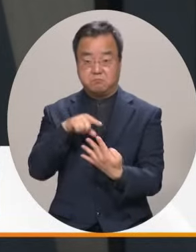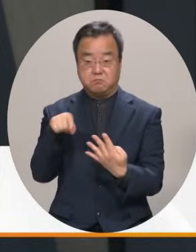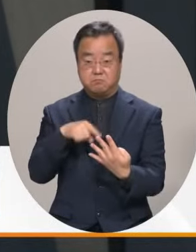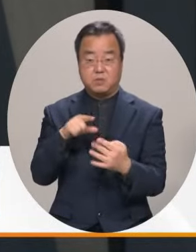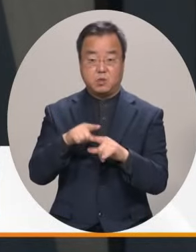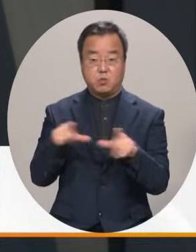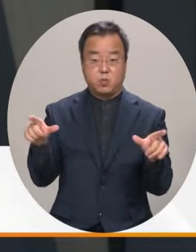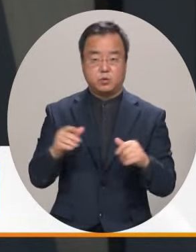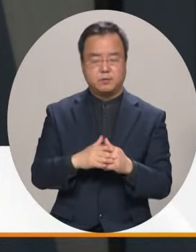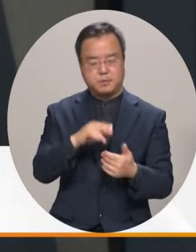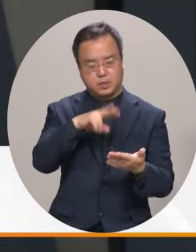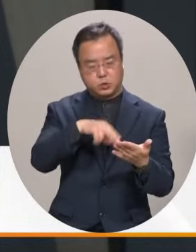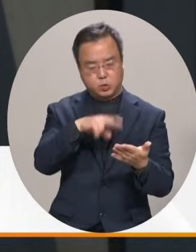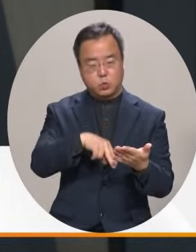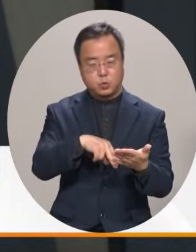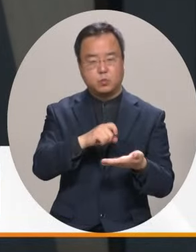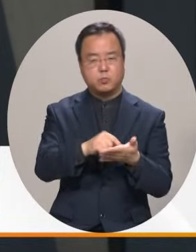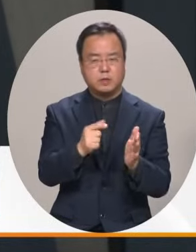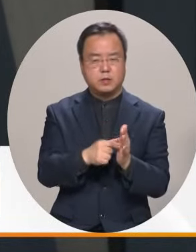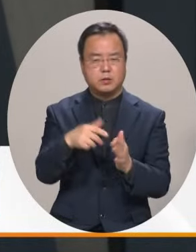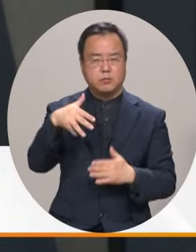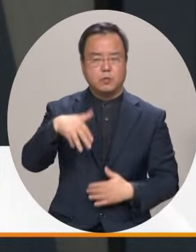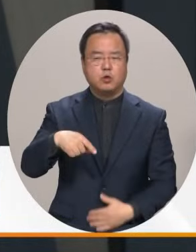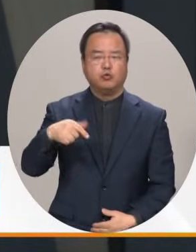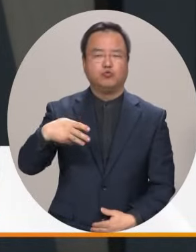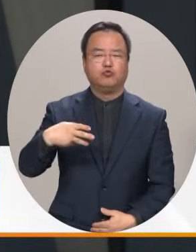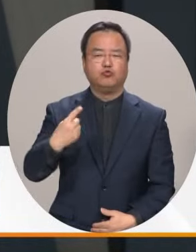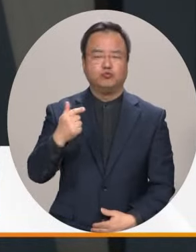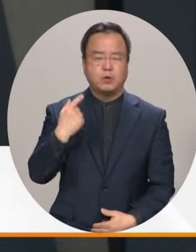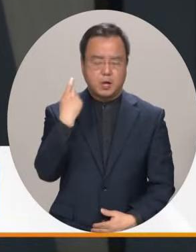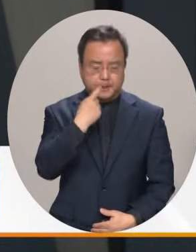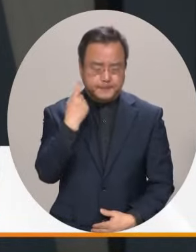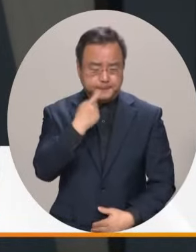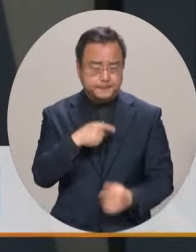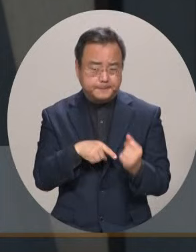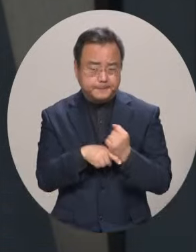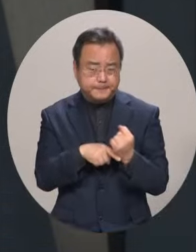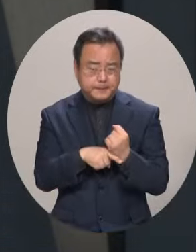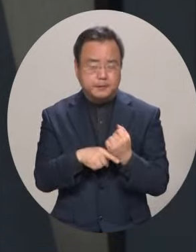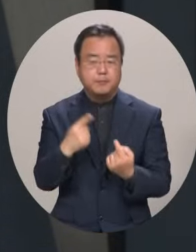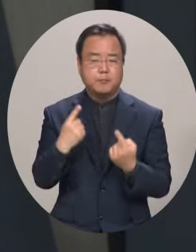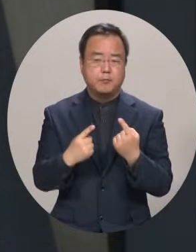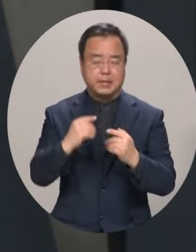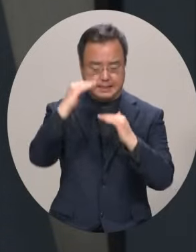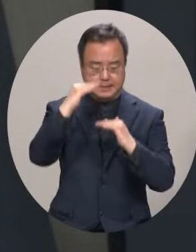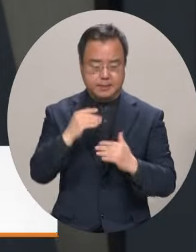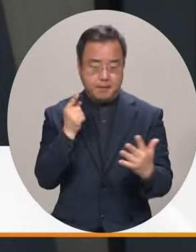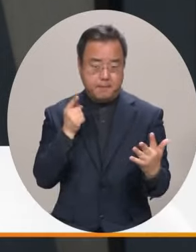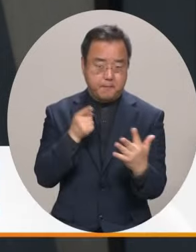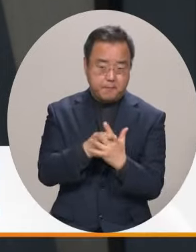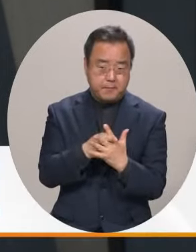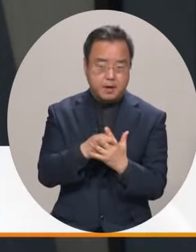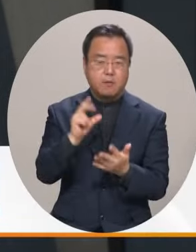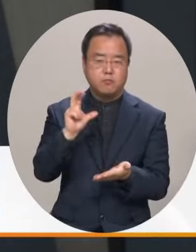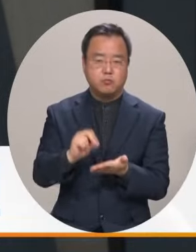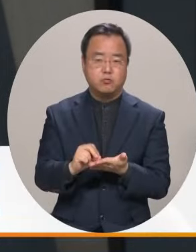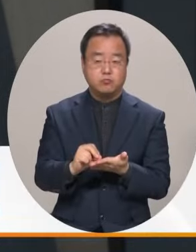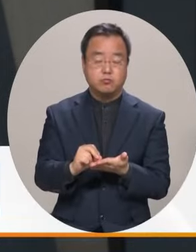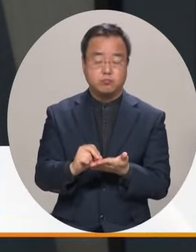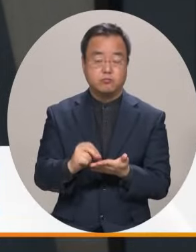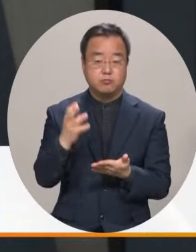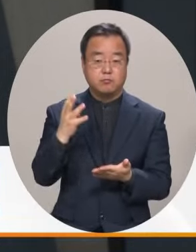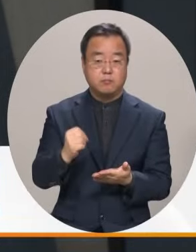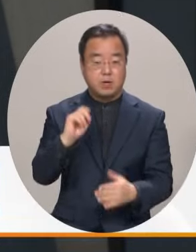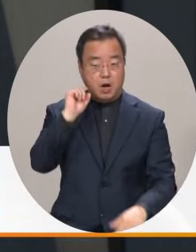독서 파트에서는 난도 높은 추론 문제 유형보다는 내용판 문제들이 다소 출제돼 다